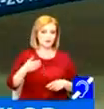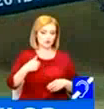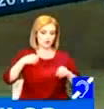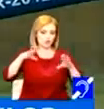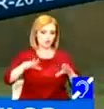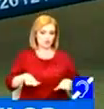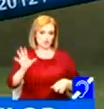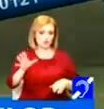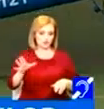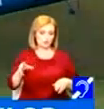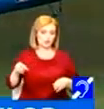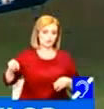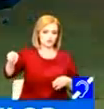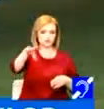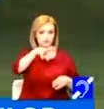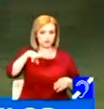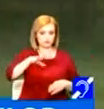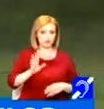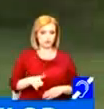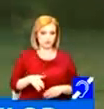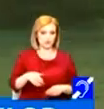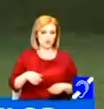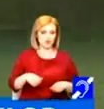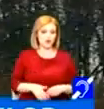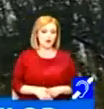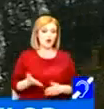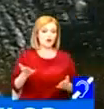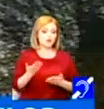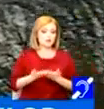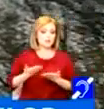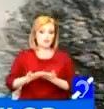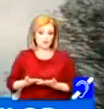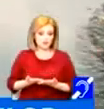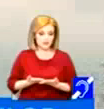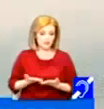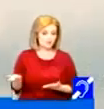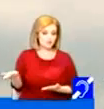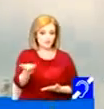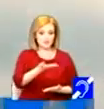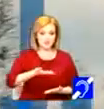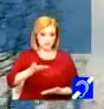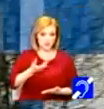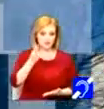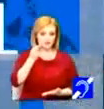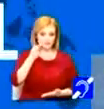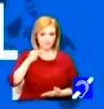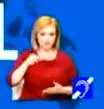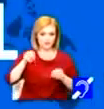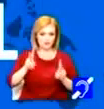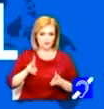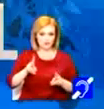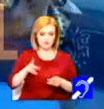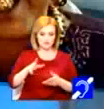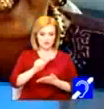cu pesticide în următoarea perioadă. Care sunt recomandările specialiștilor pentru apicultori, vă spunem imediat în Telejurnal.